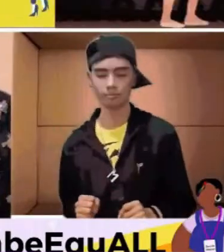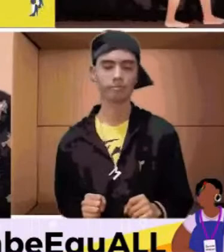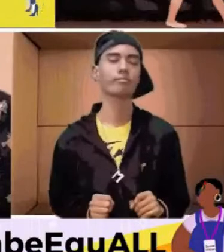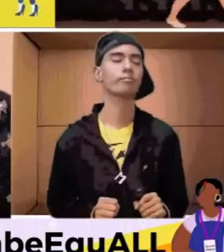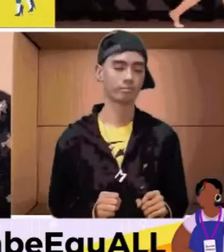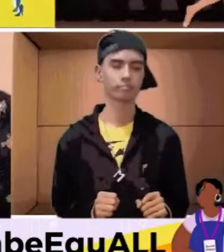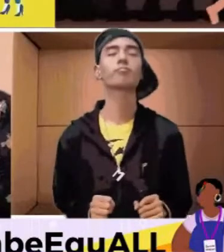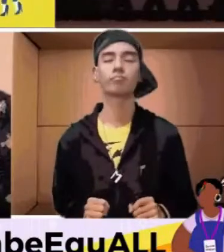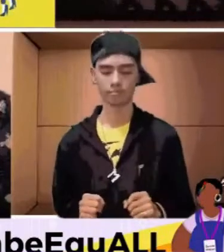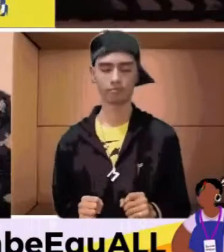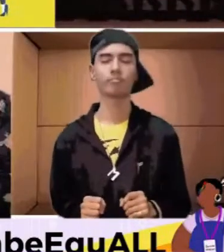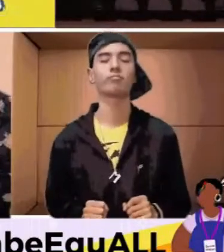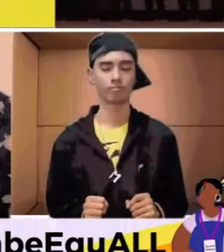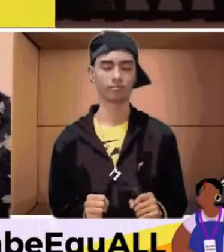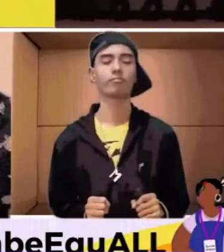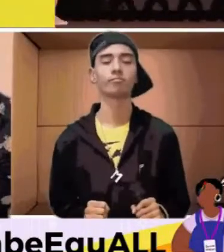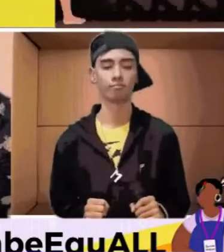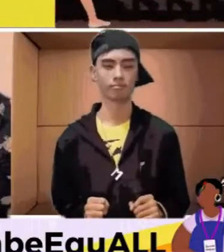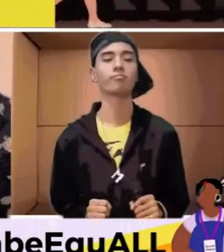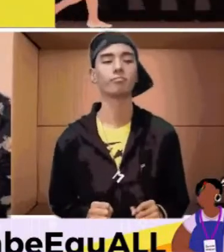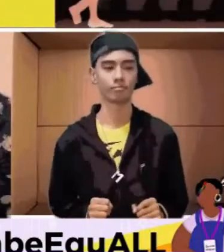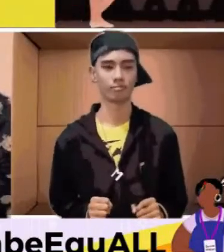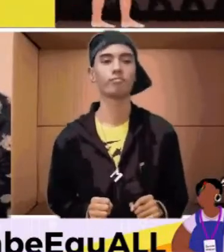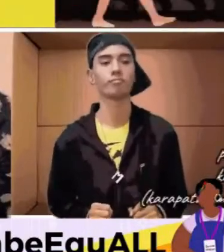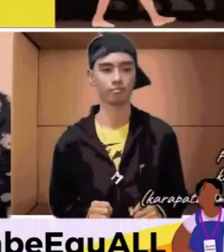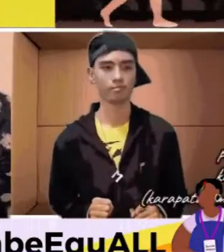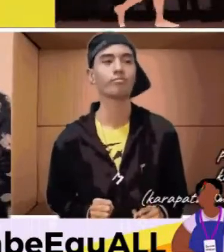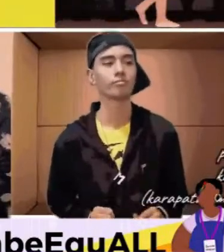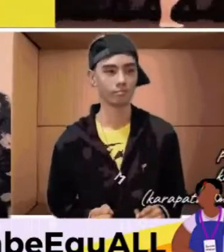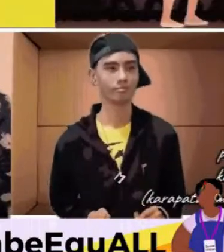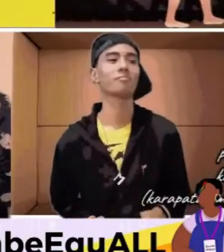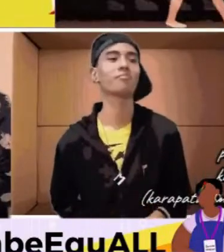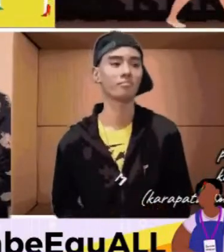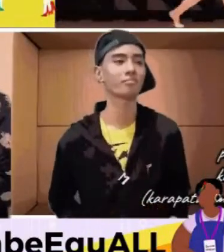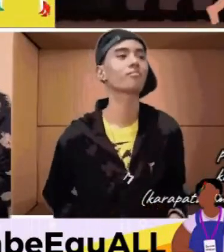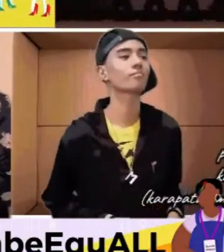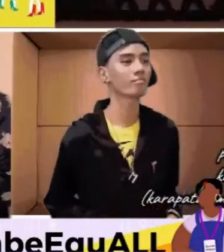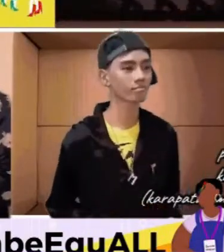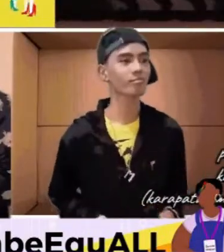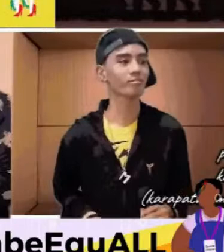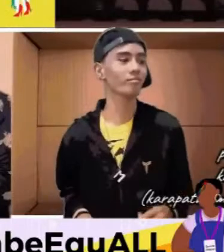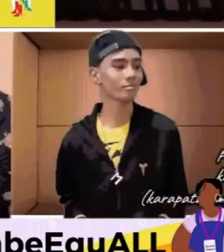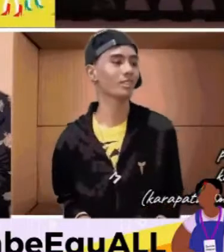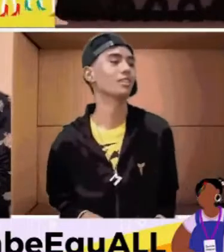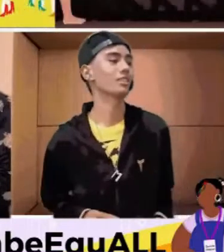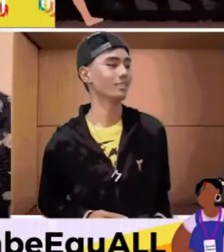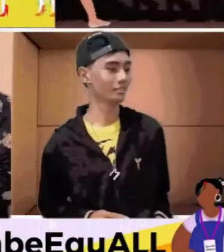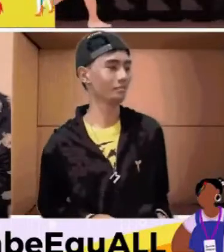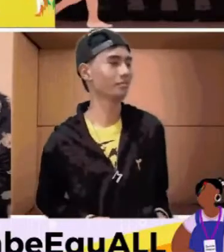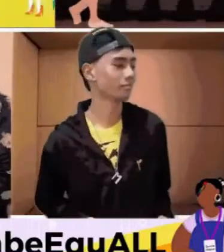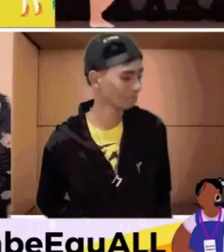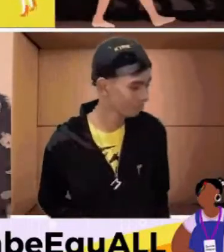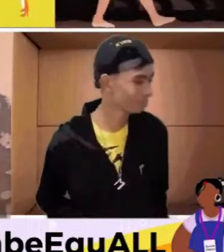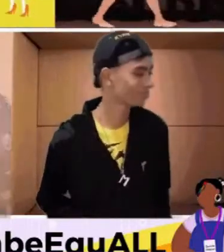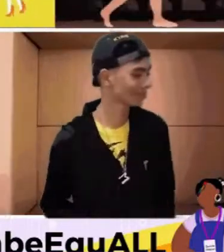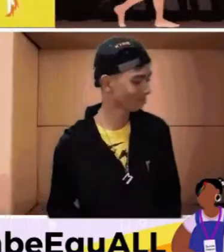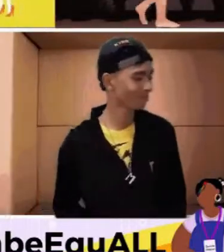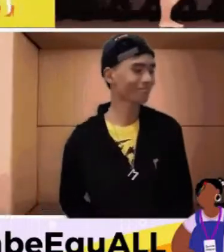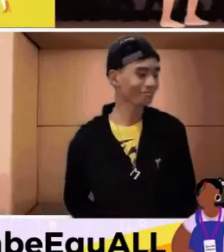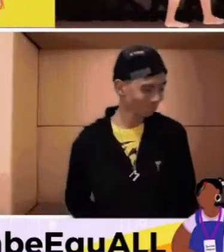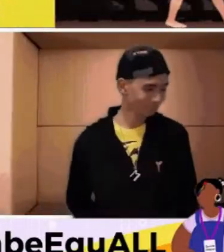at pinapasang batas para sa bayan ng natin. Para pagdating mo bilang isang batang babae,